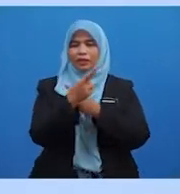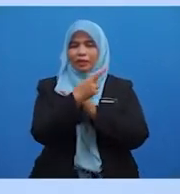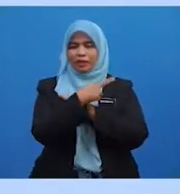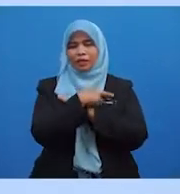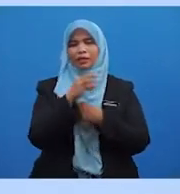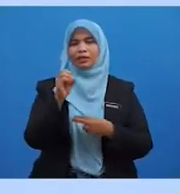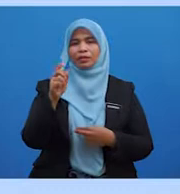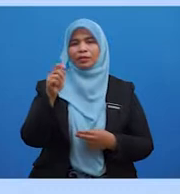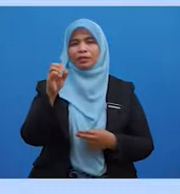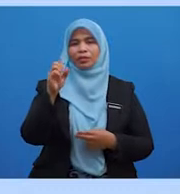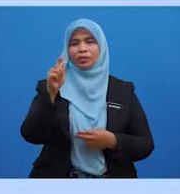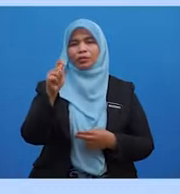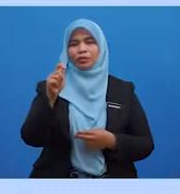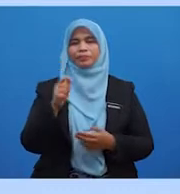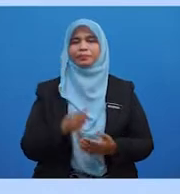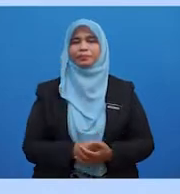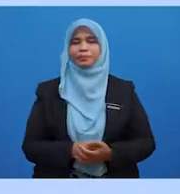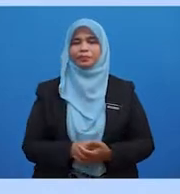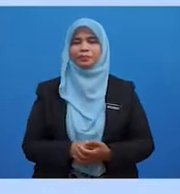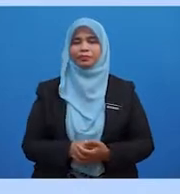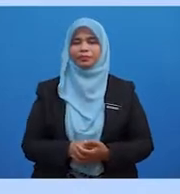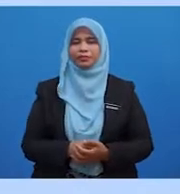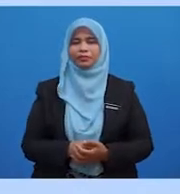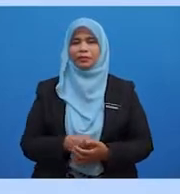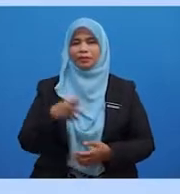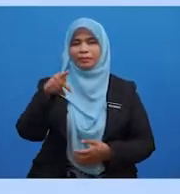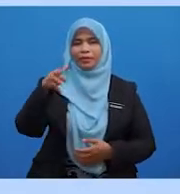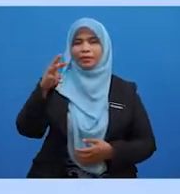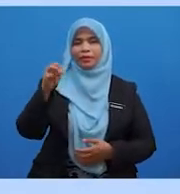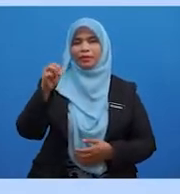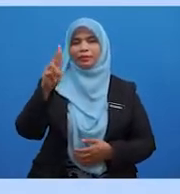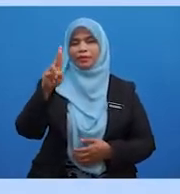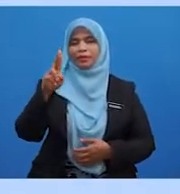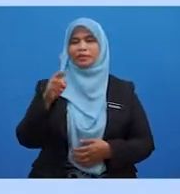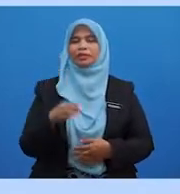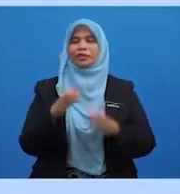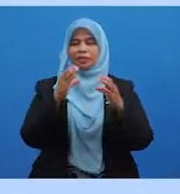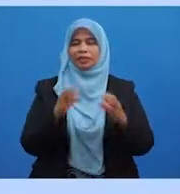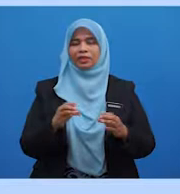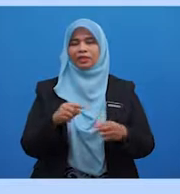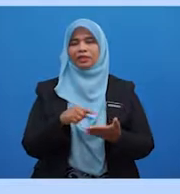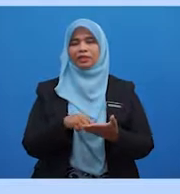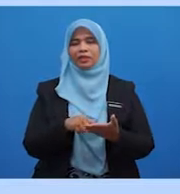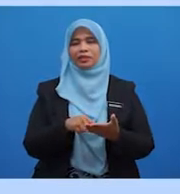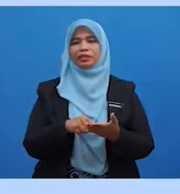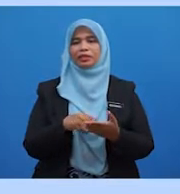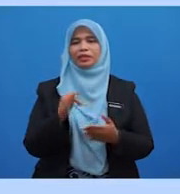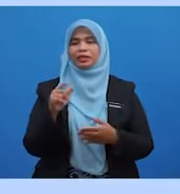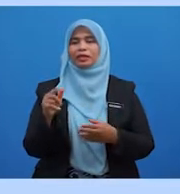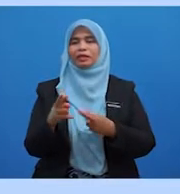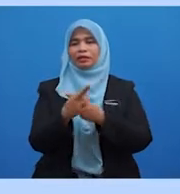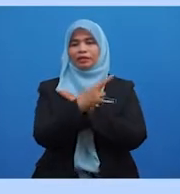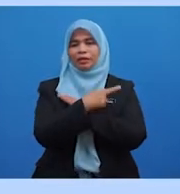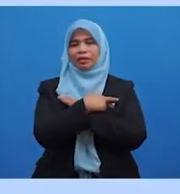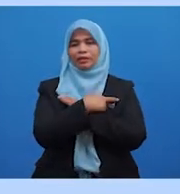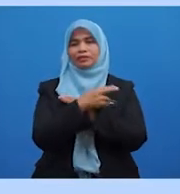progresif atau Progressive Muscular Relaxation, iaitu PMR. Teknik ini juga dikenali sebagai teknik